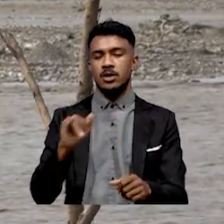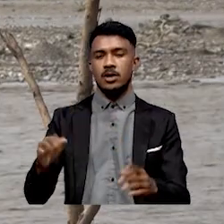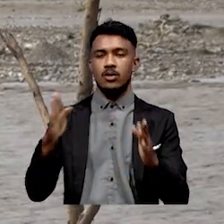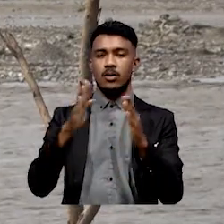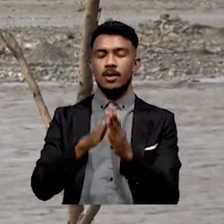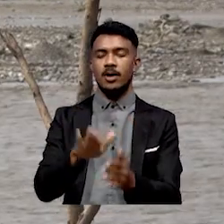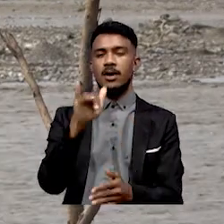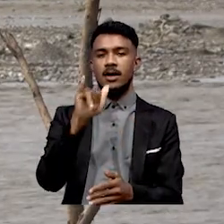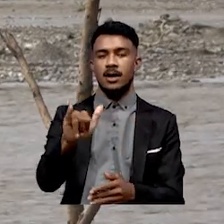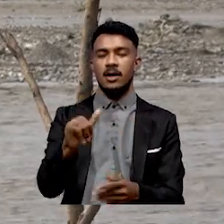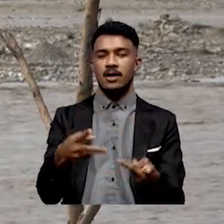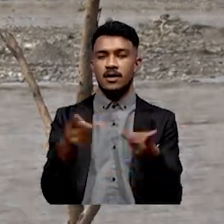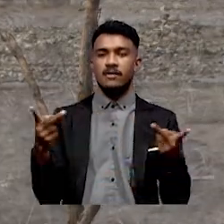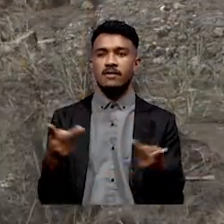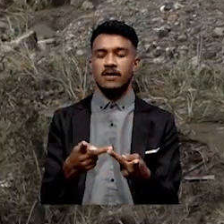evakuasaun emergensia sira.